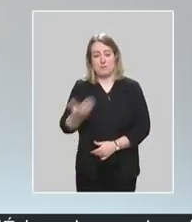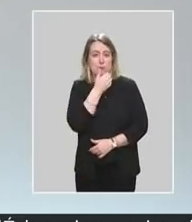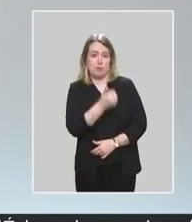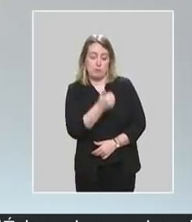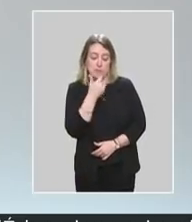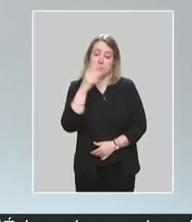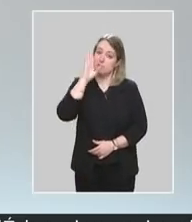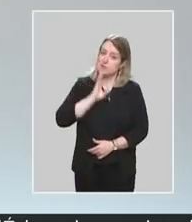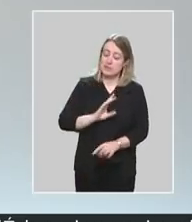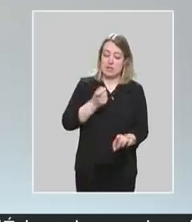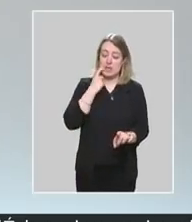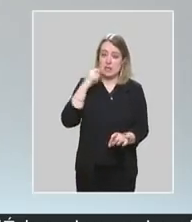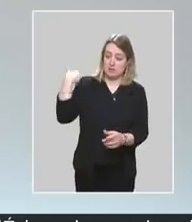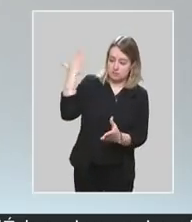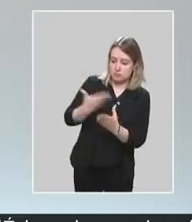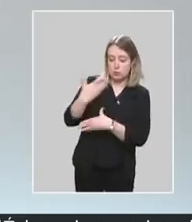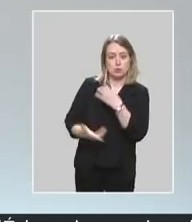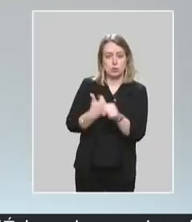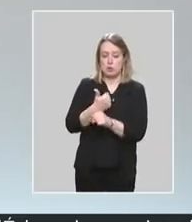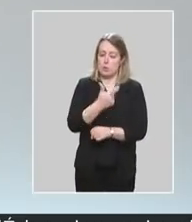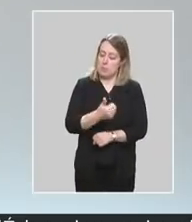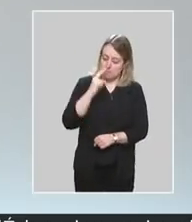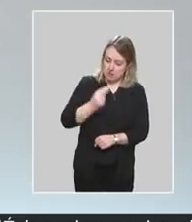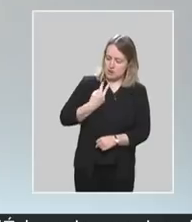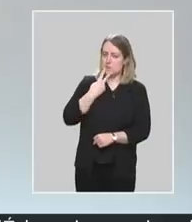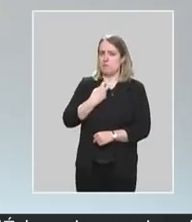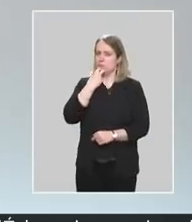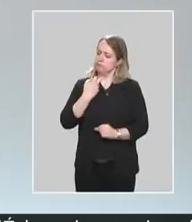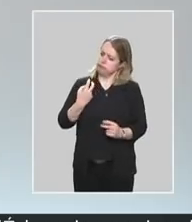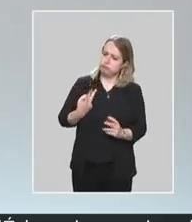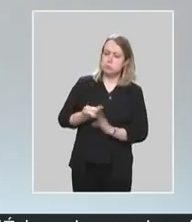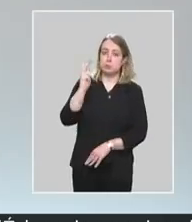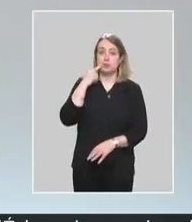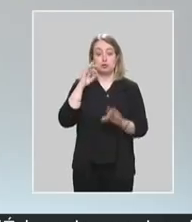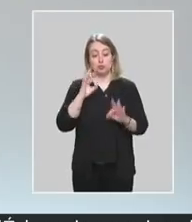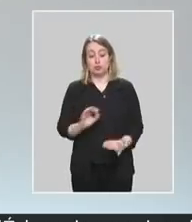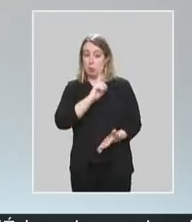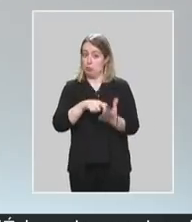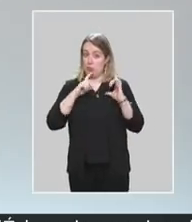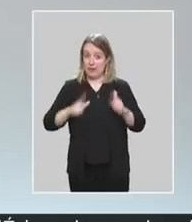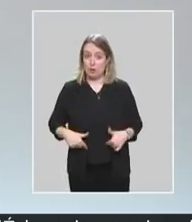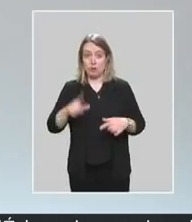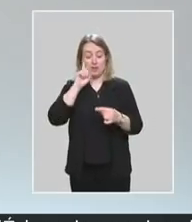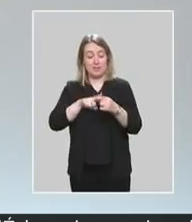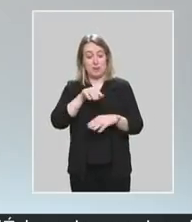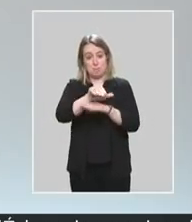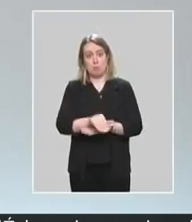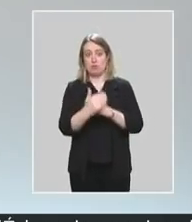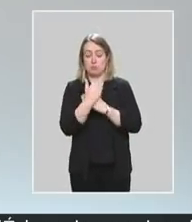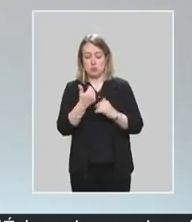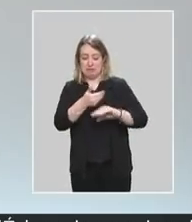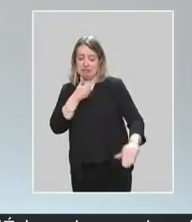font preuve de beaucoup de civisme dans cette période, que les gestes barrières sont plus particulièrement respectés dans l'enceinte scolaire que dans le reste de la